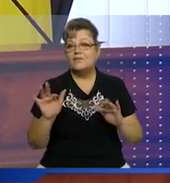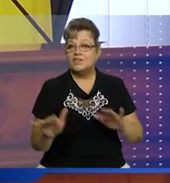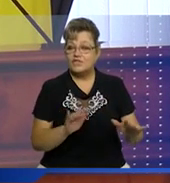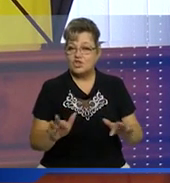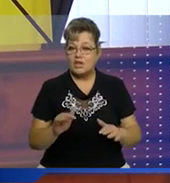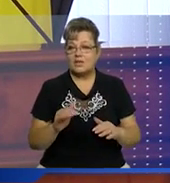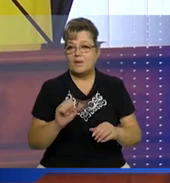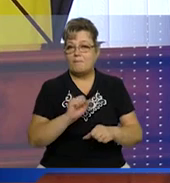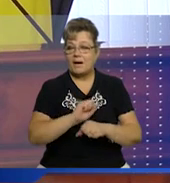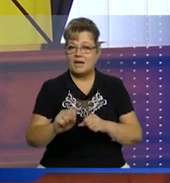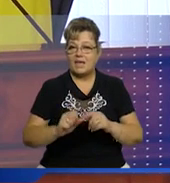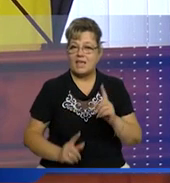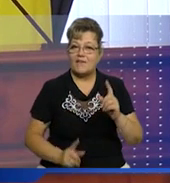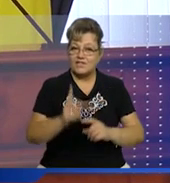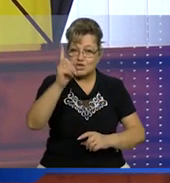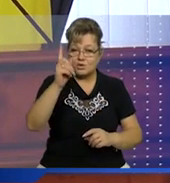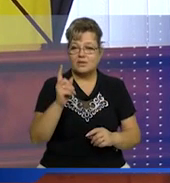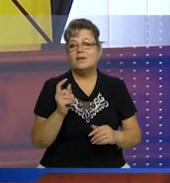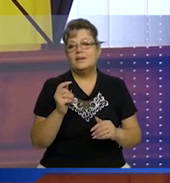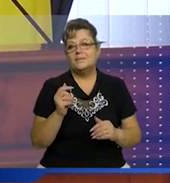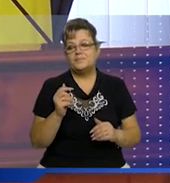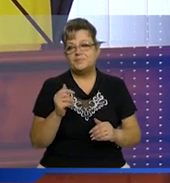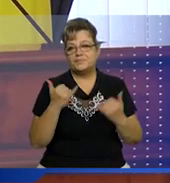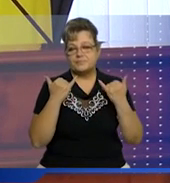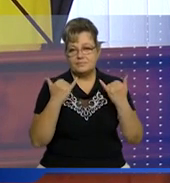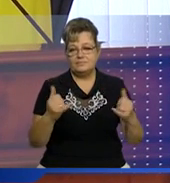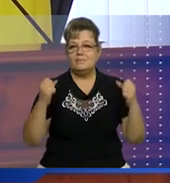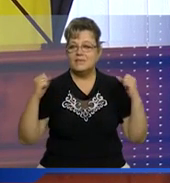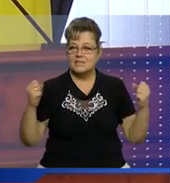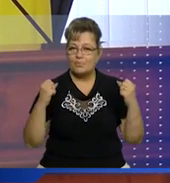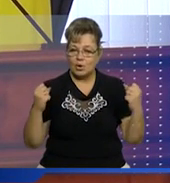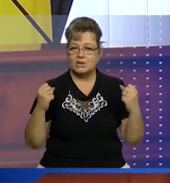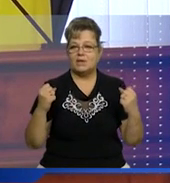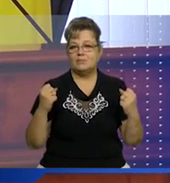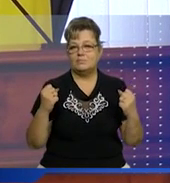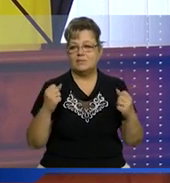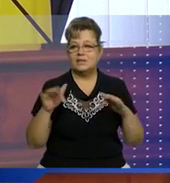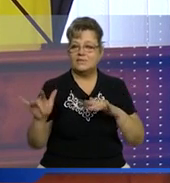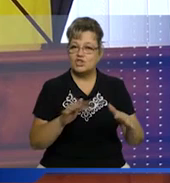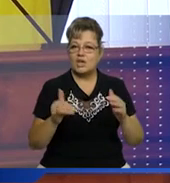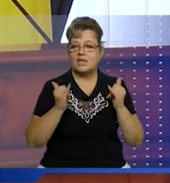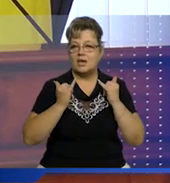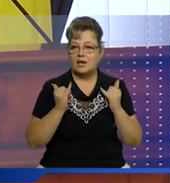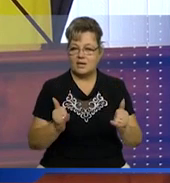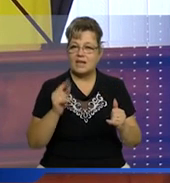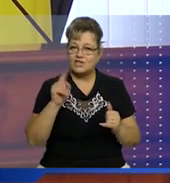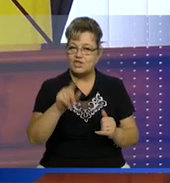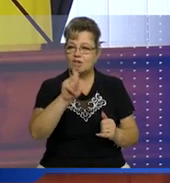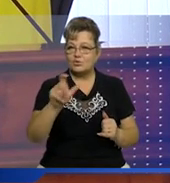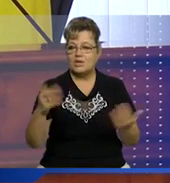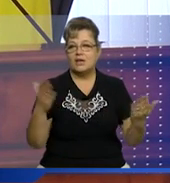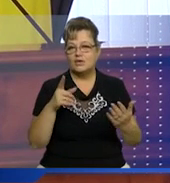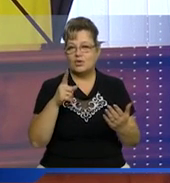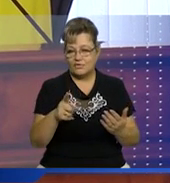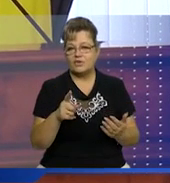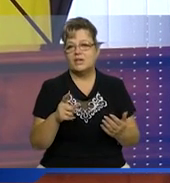движении на покорение высот, в движение ради спорта, в движение ради тех людей, которые любят